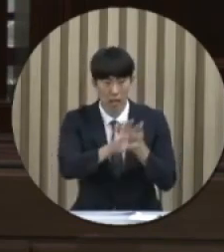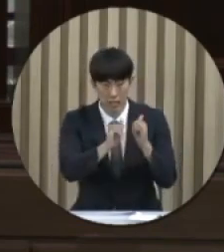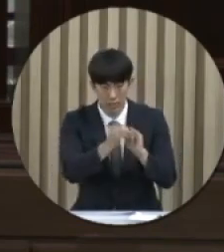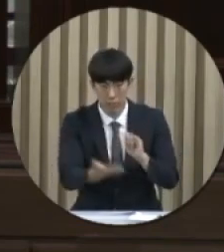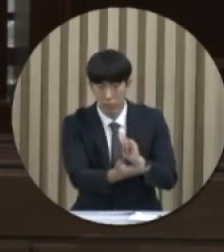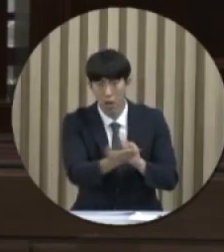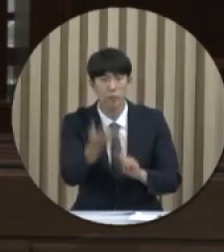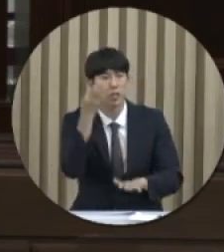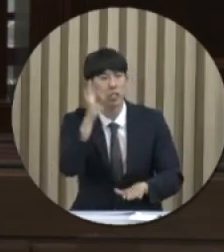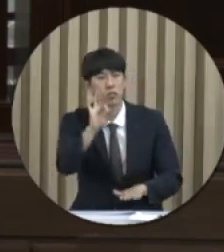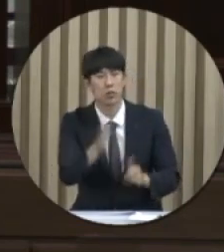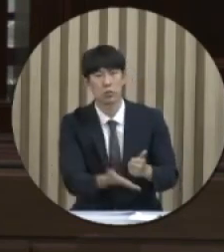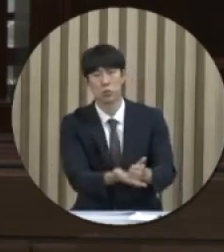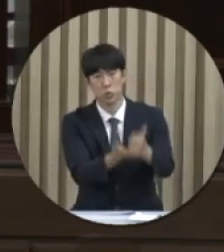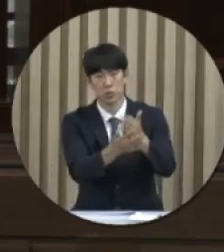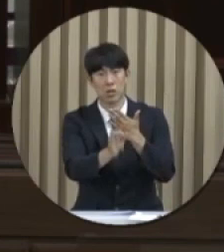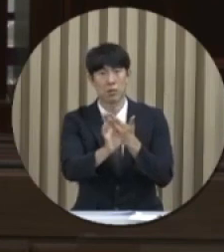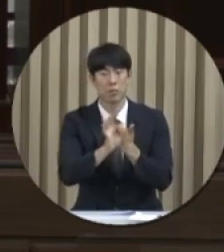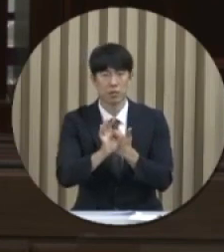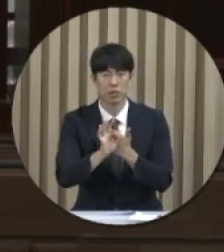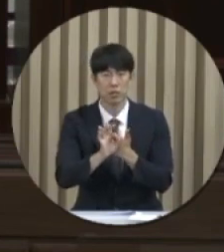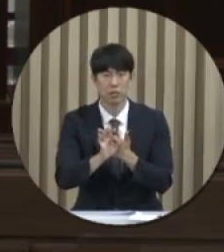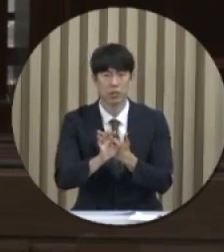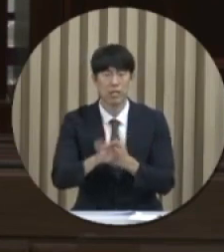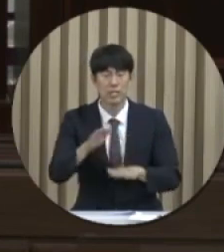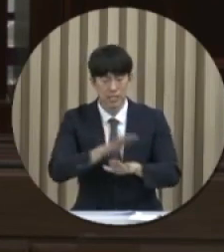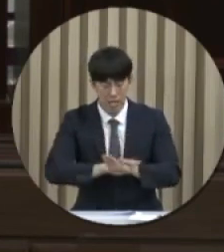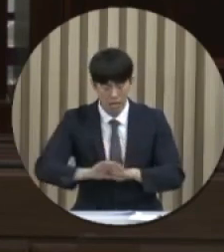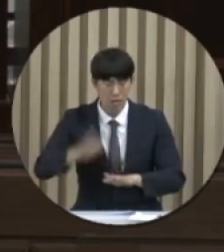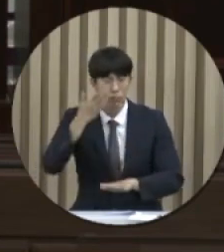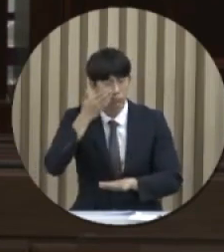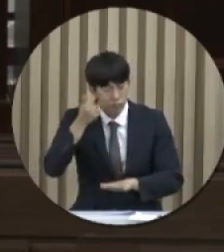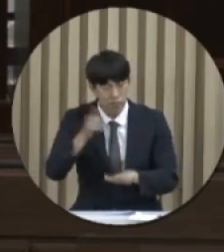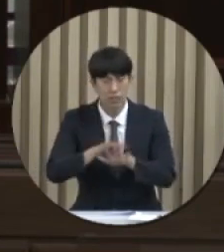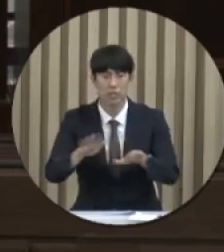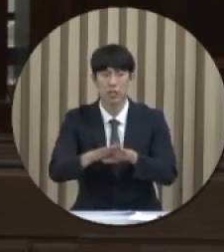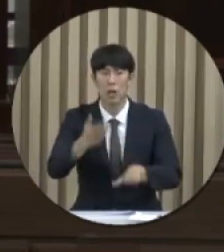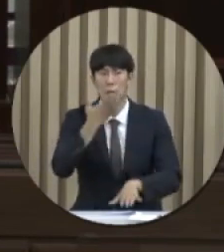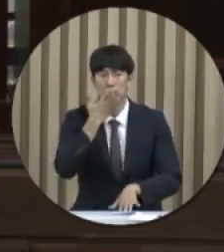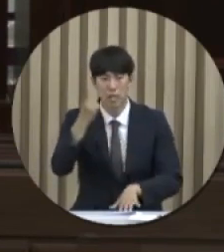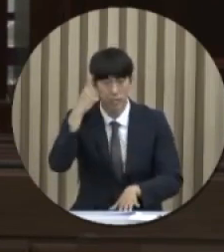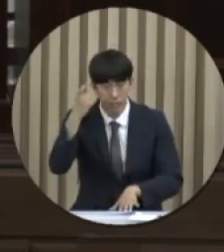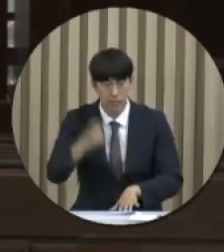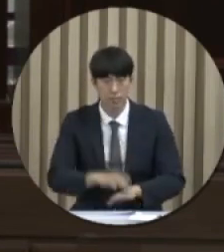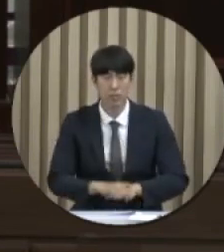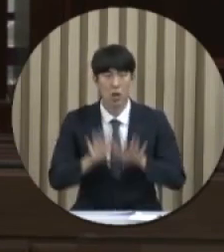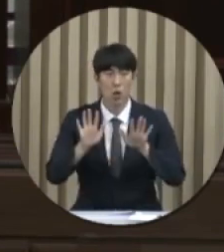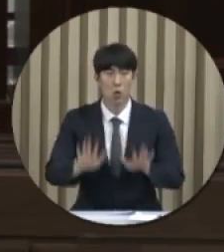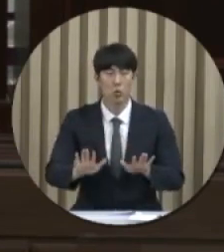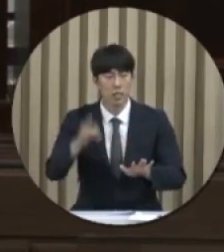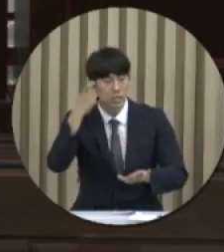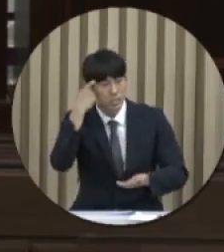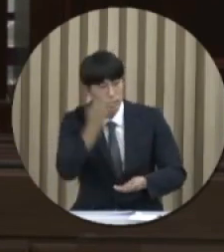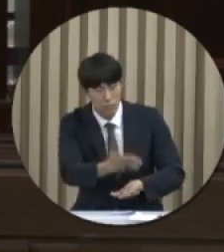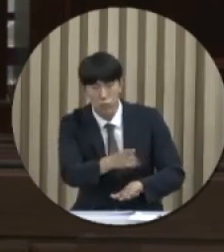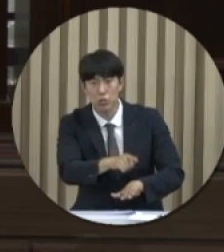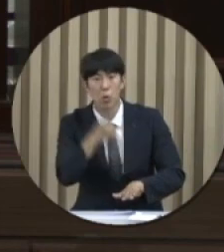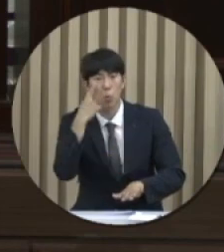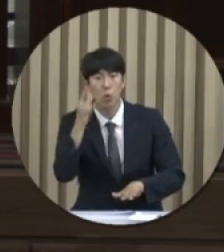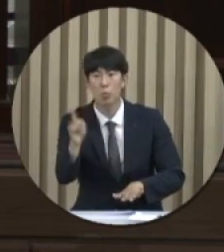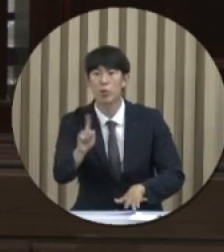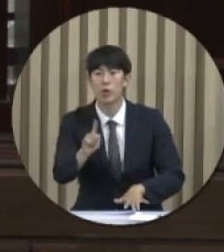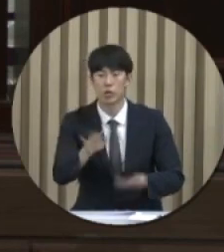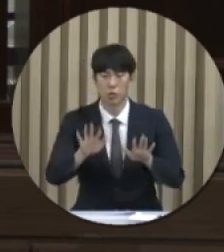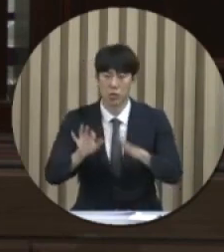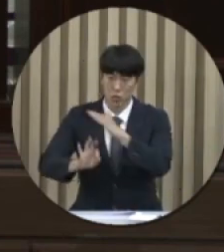상대방을 인정하고 존중한다면 실타래 풀리듯 잘 해결될 거라 생각합니다. 오늘 시정 질문에서도 보셨듯이